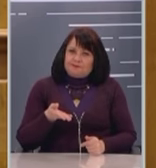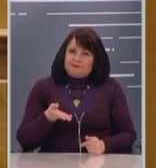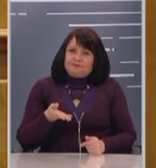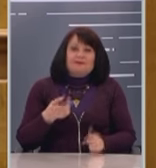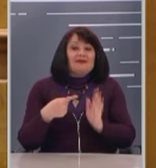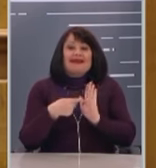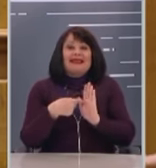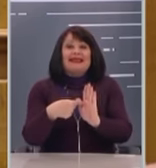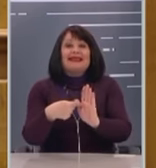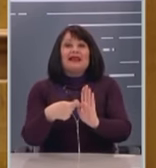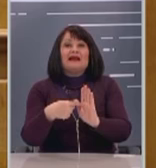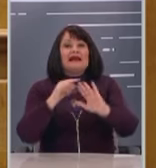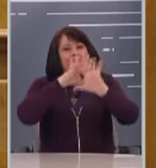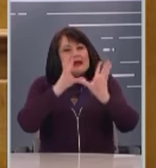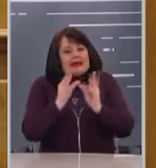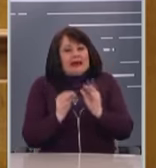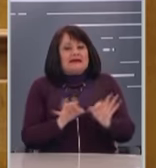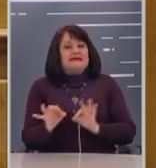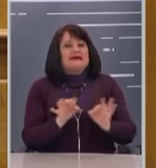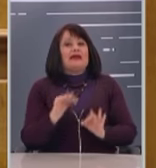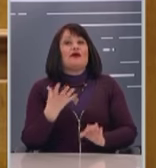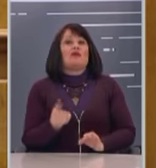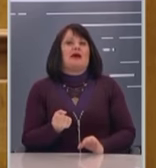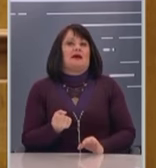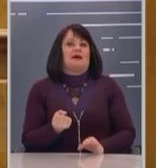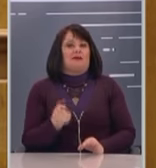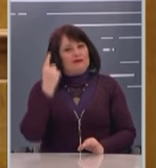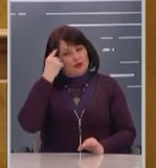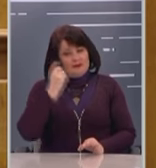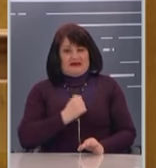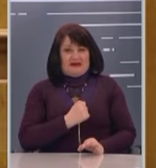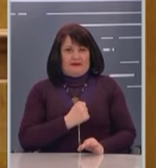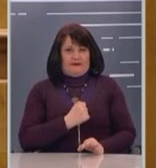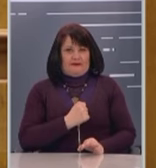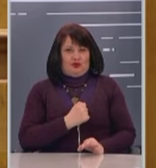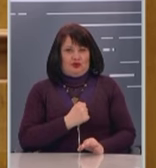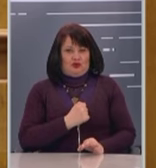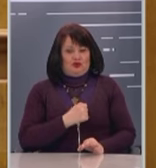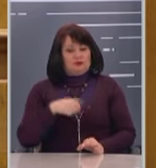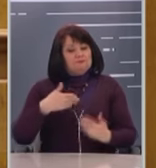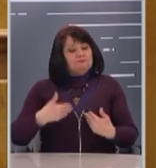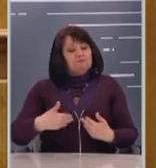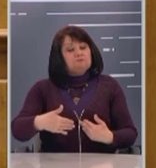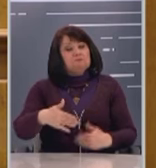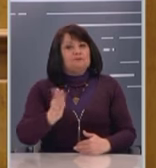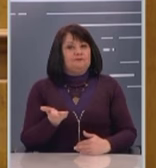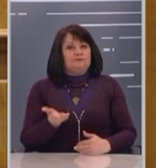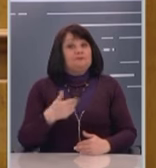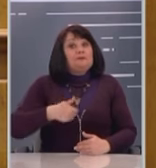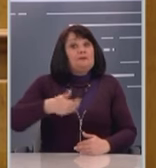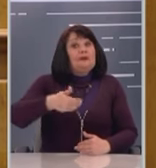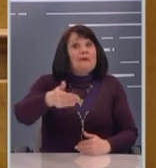δείχνει να είναι η αρχή ενός ευρύτερου σχεδίου, κατά την άποψή μου, που άνοιγε το δρόμο στο